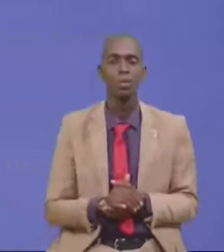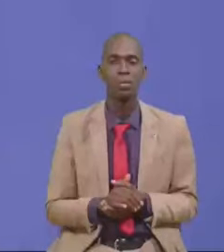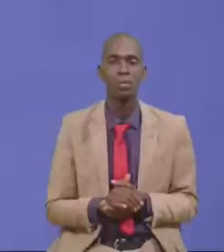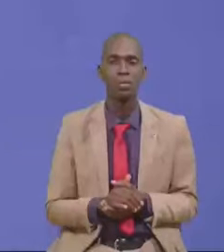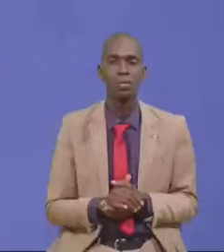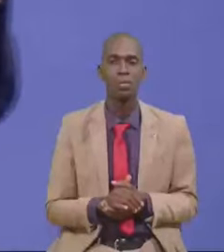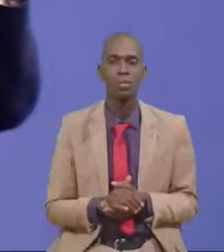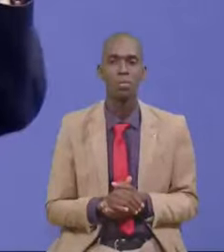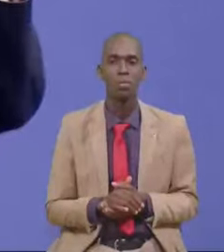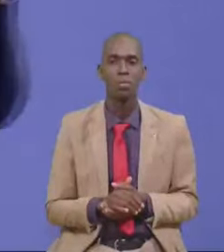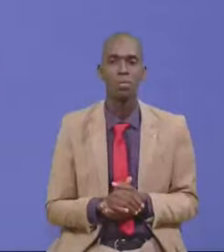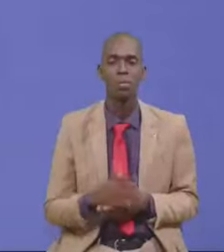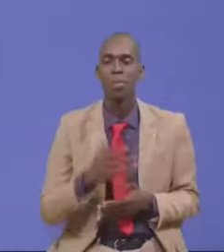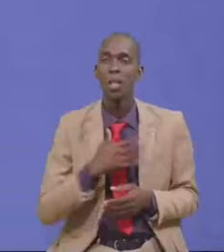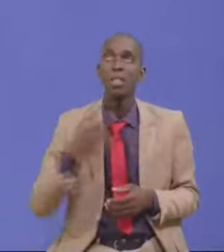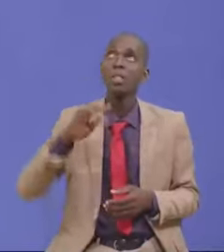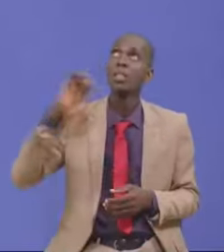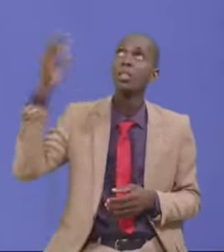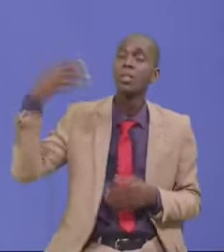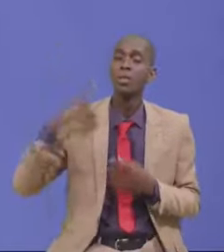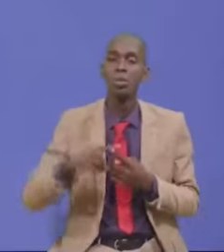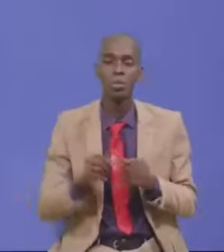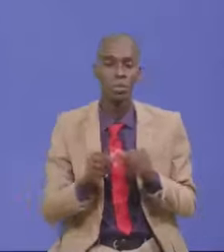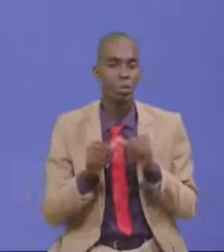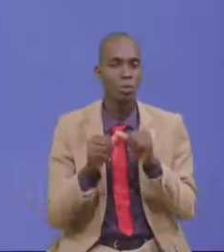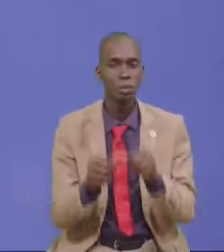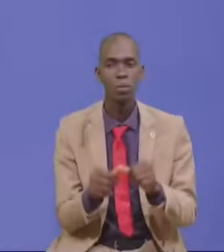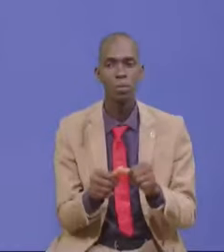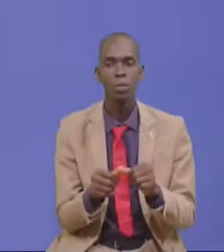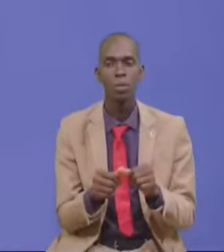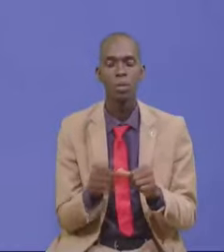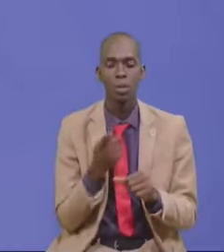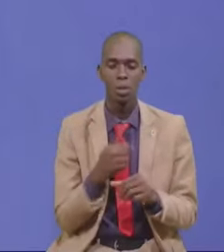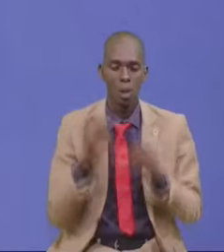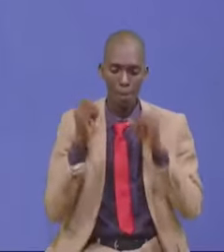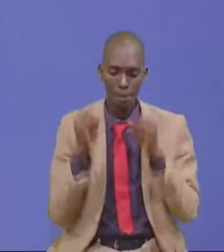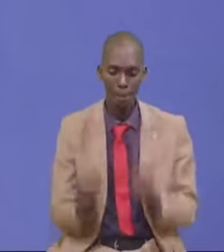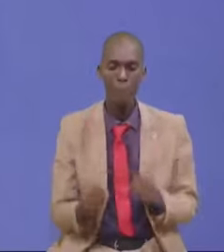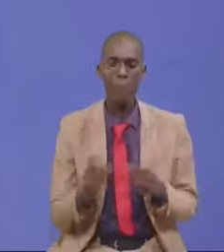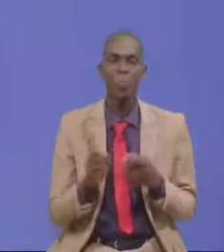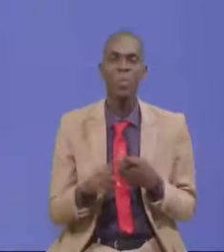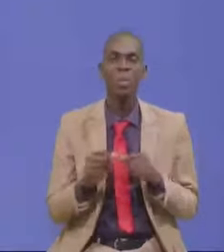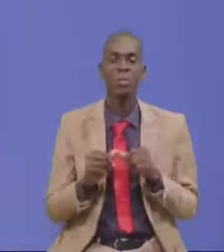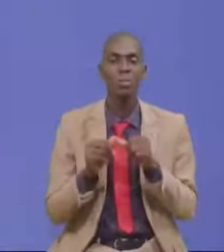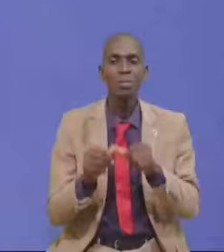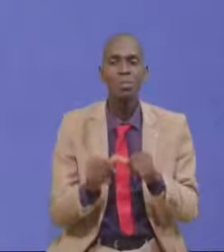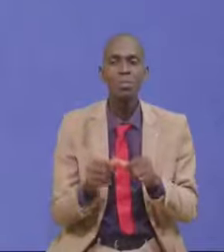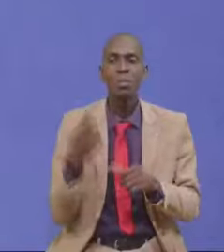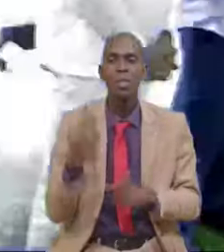Et la grâce pour continuer. La puissance pour continuer. La force pour